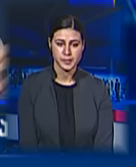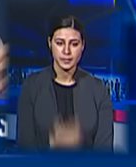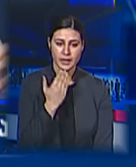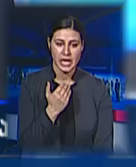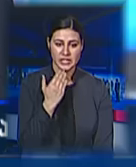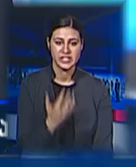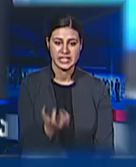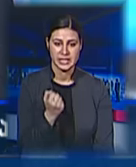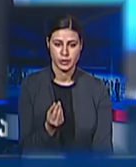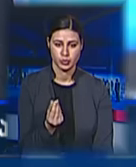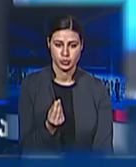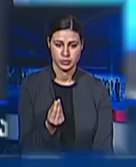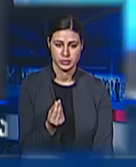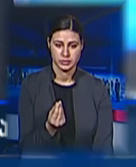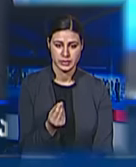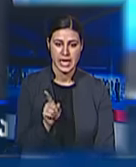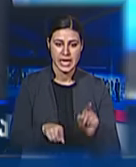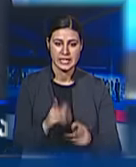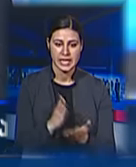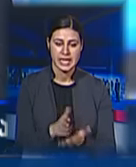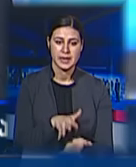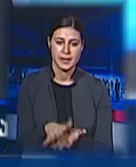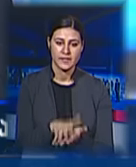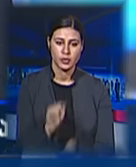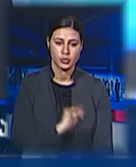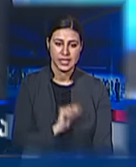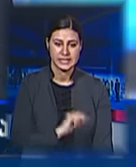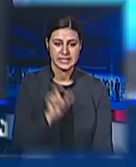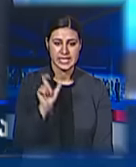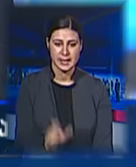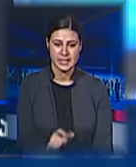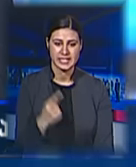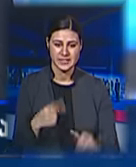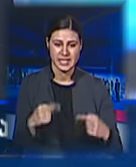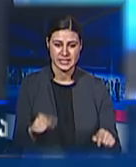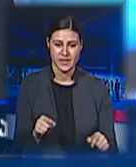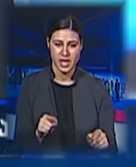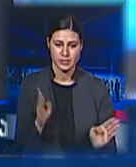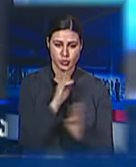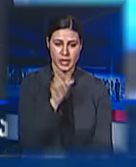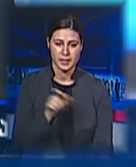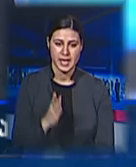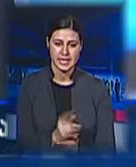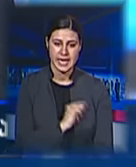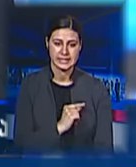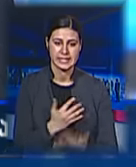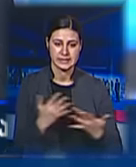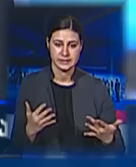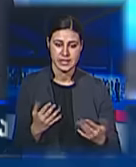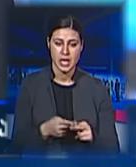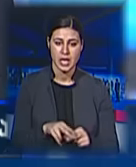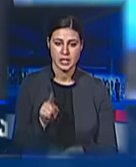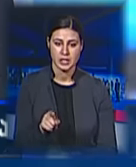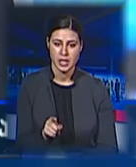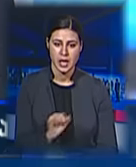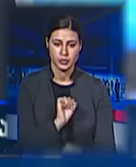ადვილად იღებენ ფულს, ხო? ხანდახან არის ფლანგველური ხასიათის ადამიანები, სხვადასხვა ბუნების ადამიანები ვართ, ხო? და ესე რომ ვთქვათ, ეს